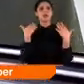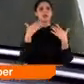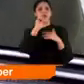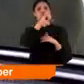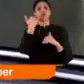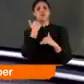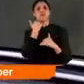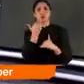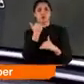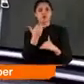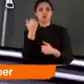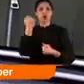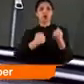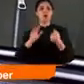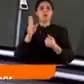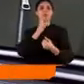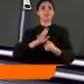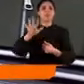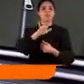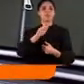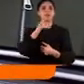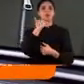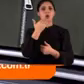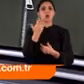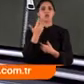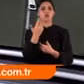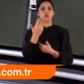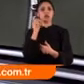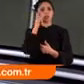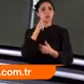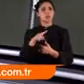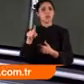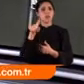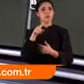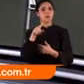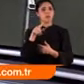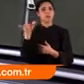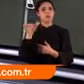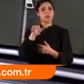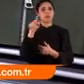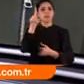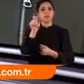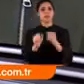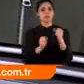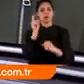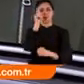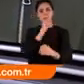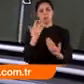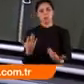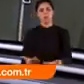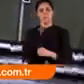cam açabiliyorlar, ne de arabalarını yıkatabiliyorlar. Nedenini tahmin edebilirsiniz. Yakınlardaki bir fabrika.